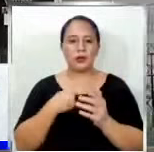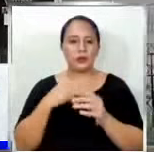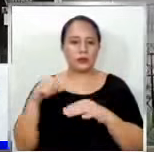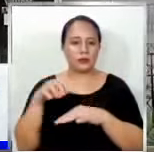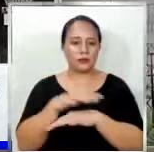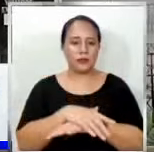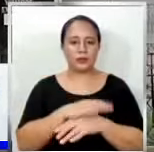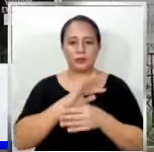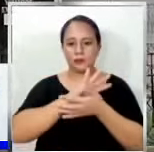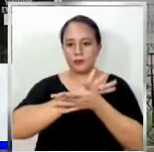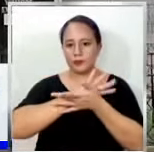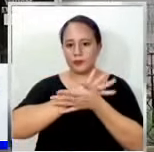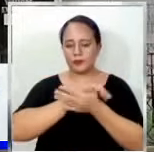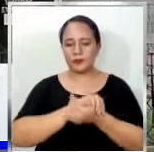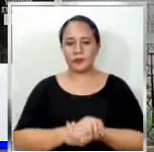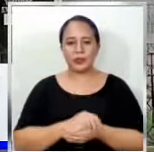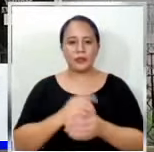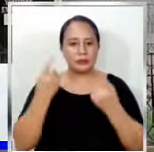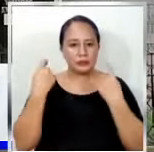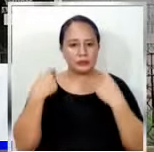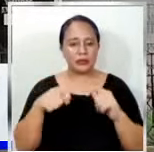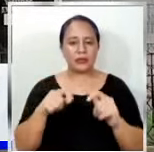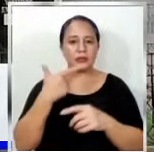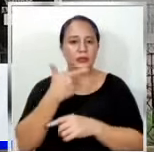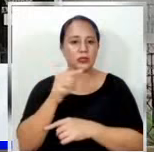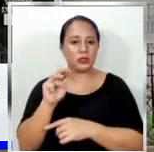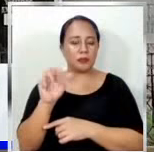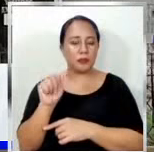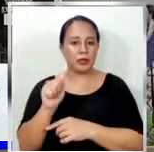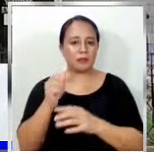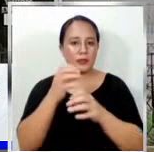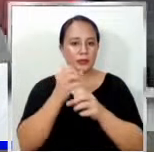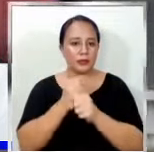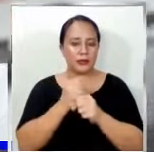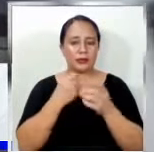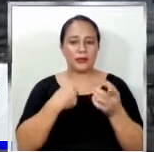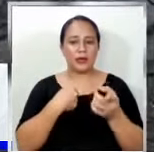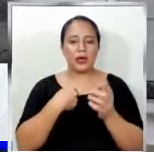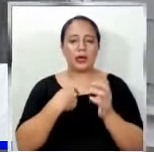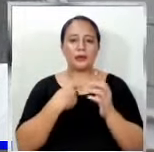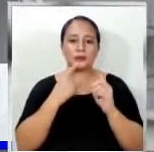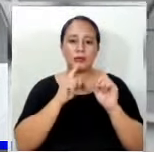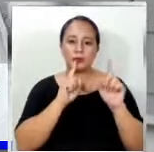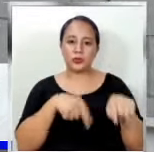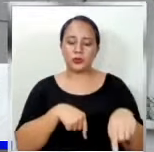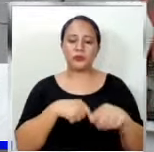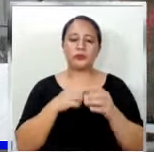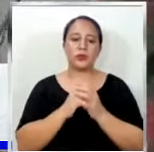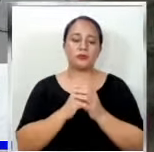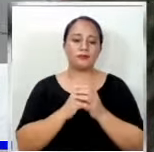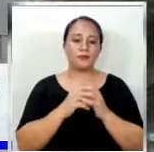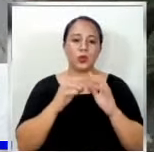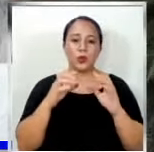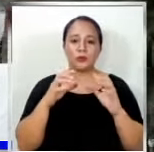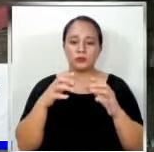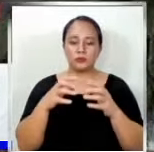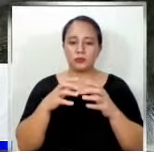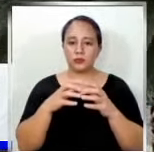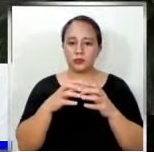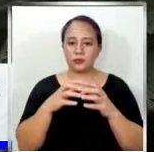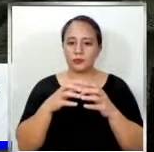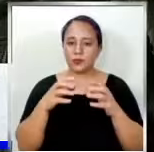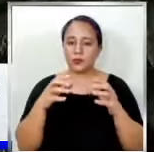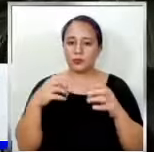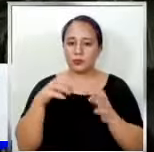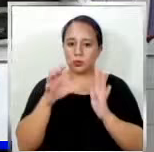pandemya. Sinisika pa ng GMA News na makuha ang panig ng COMELEC Unbank, pero nauna na nilang sinabing posibleng maapektuhan ang